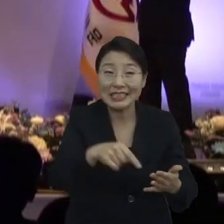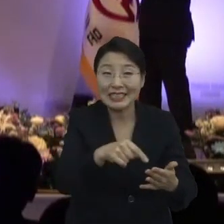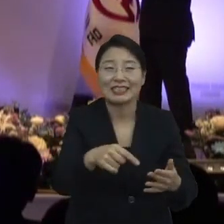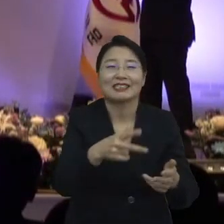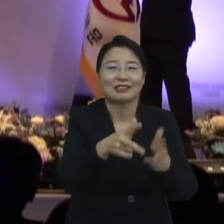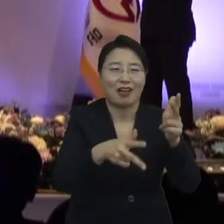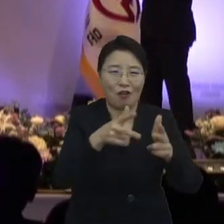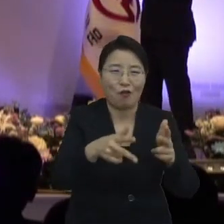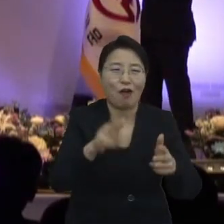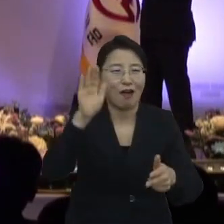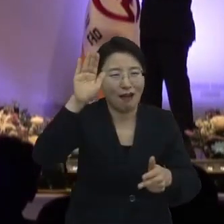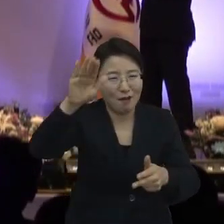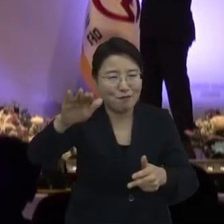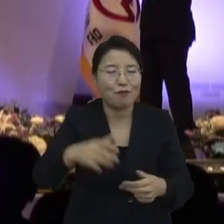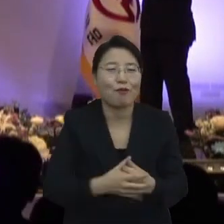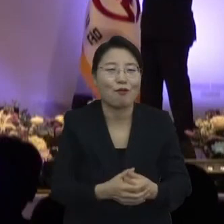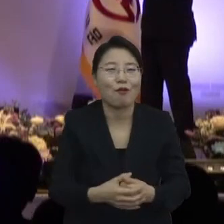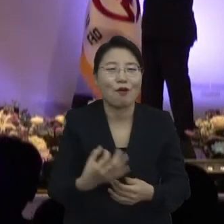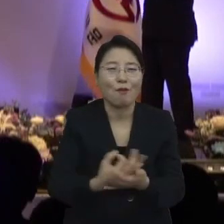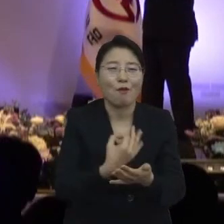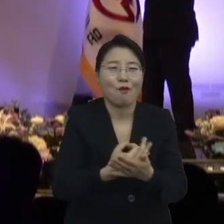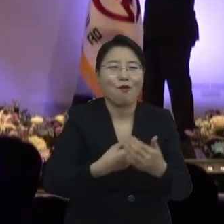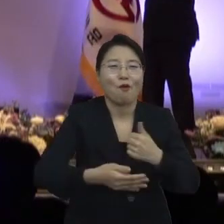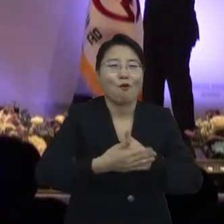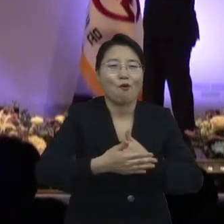그런 효자 먹거리들입니다.